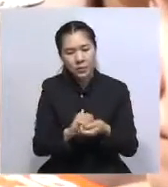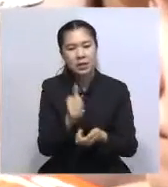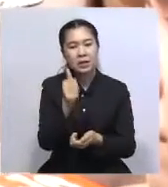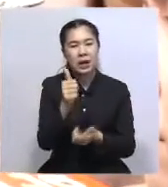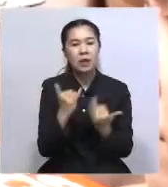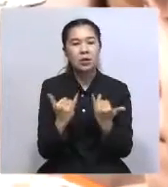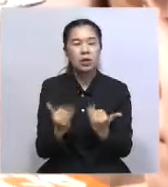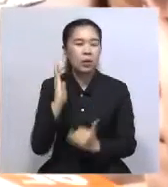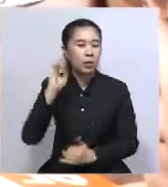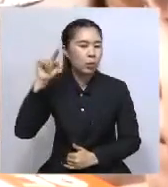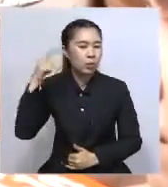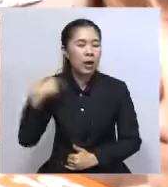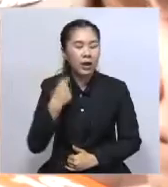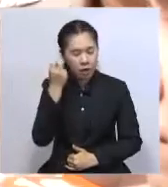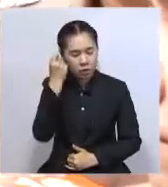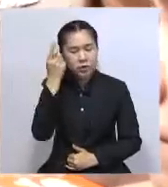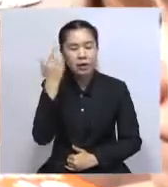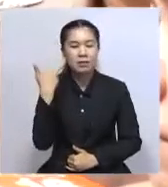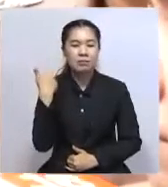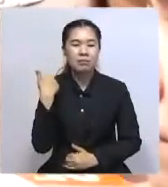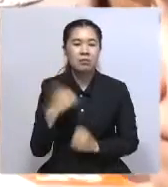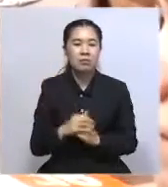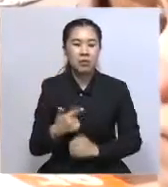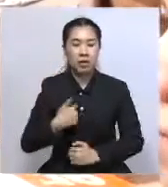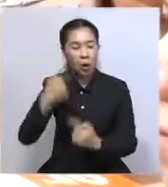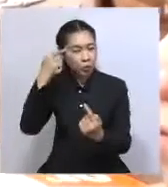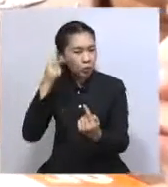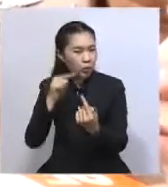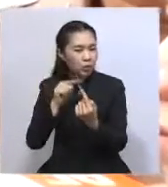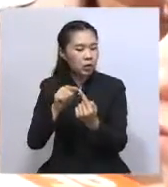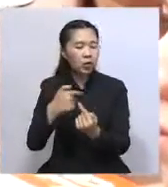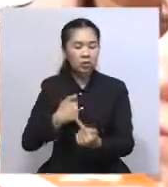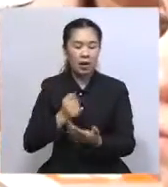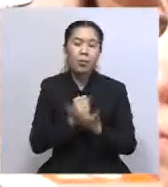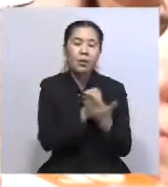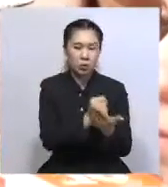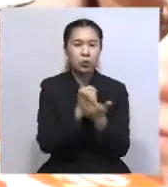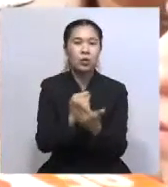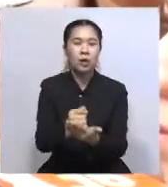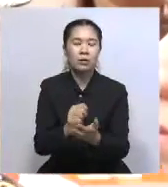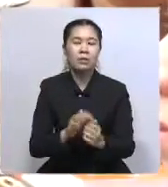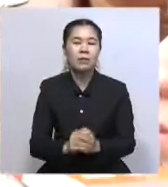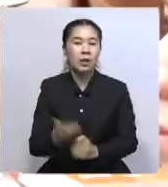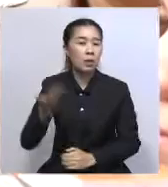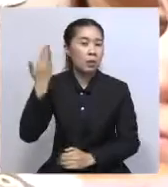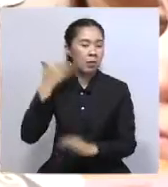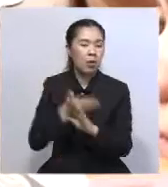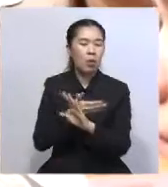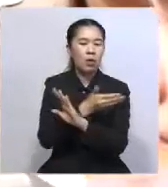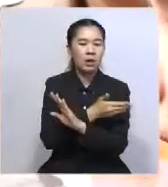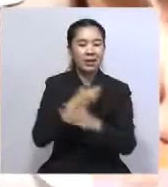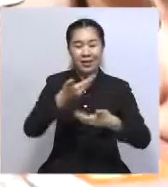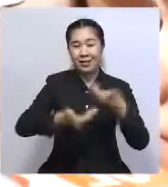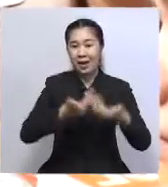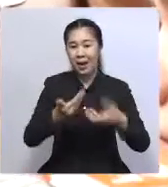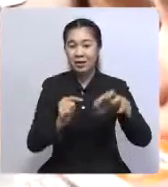ขณะนี้พ่อค้าแม่ค้าเนี่ยเข้าใจอย่างดีเพราะว่าสิ่งที่เรามานั้นเรามาช่วยเขานะครับก็คือว่าก่อนหน้านี้ตลาดแห่